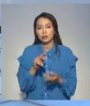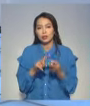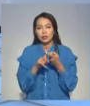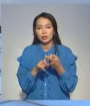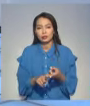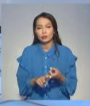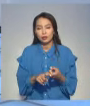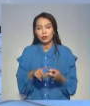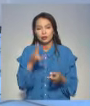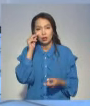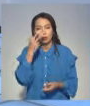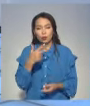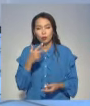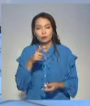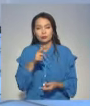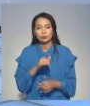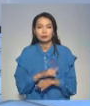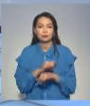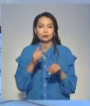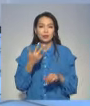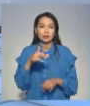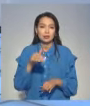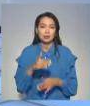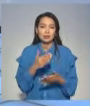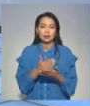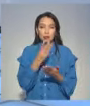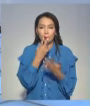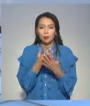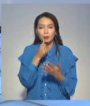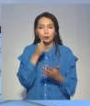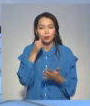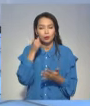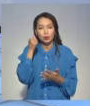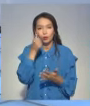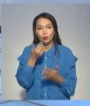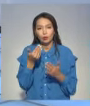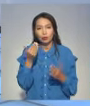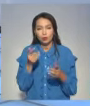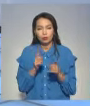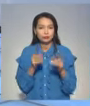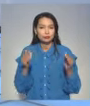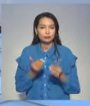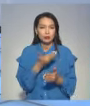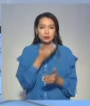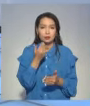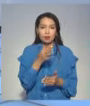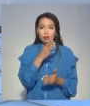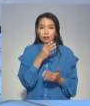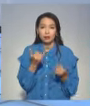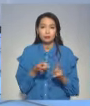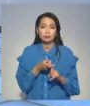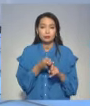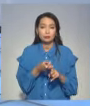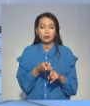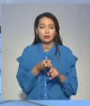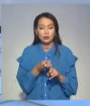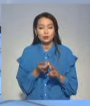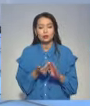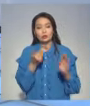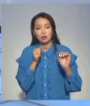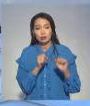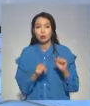жұқтырғандар саны 30 мыңнан асады. Бұл көрсеткіш жыл өткен сайын артпаса азаяр емес. Ғасыр дерт атанған бұл вирустың алдын алу мүмкін бе?